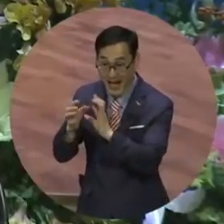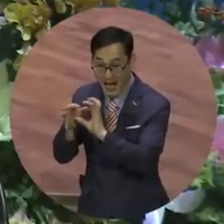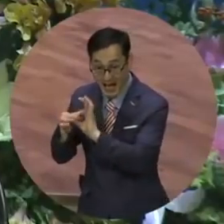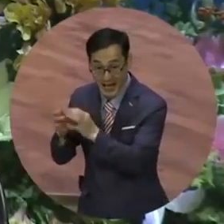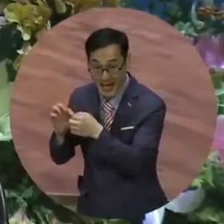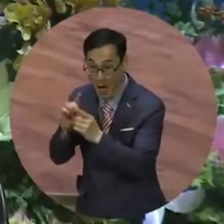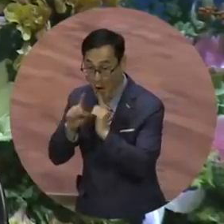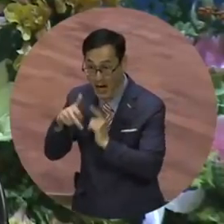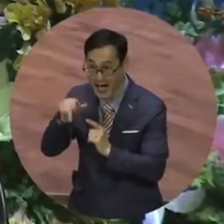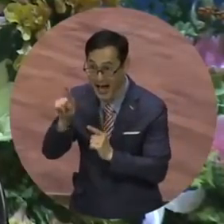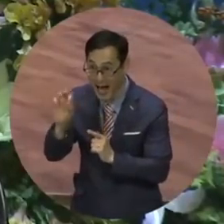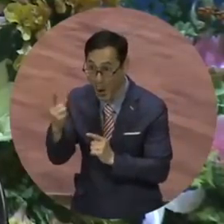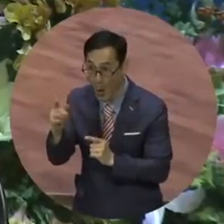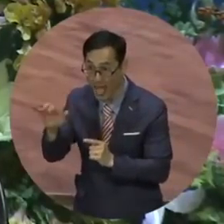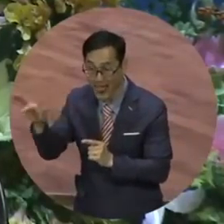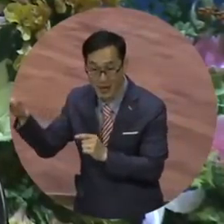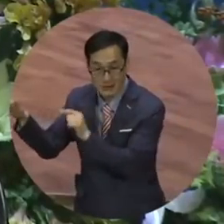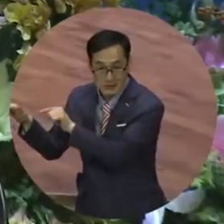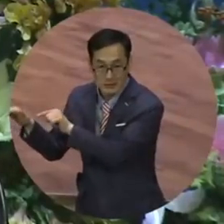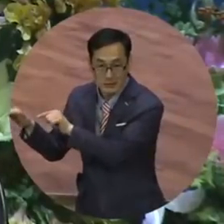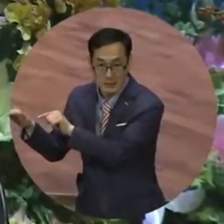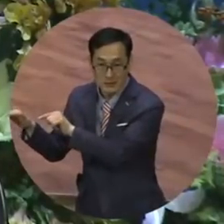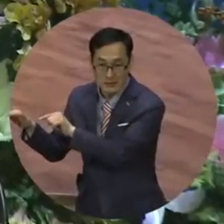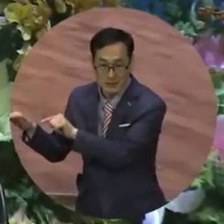카우코메타 말은요 보통 즐거움을